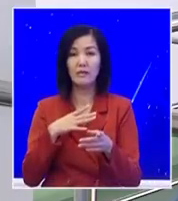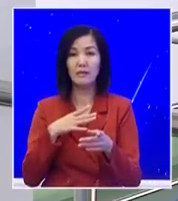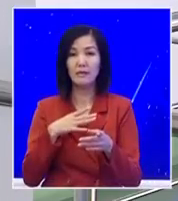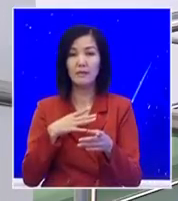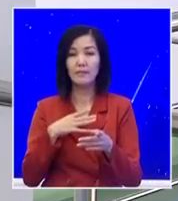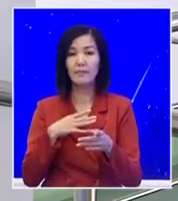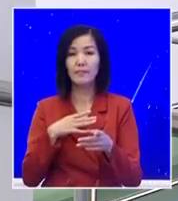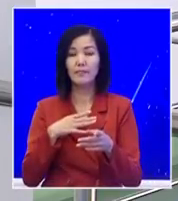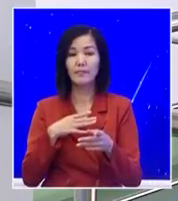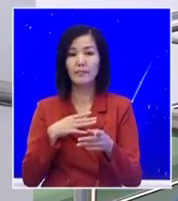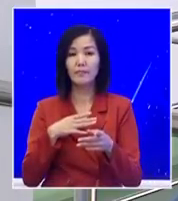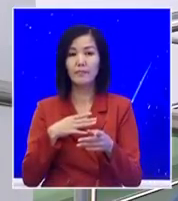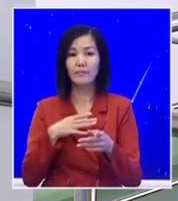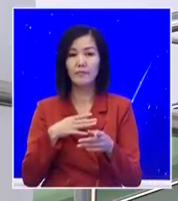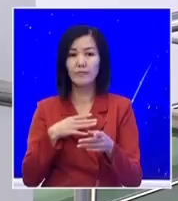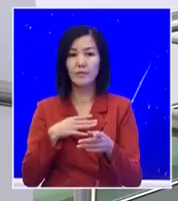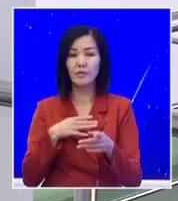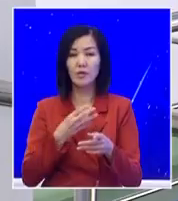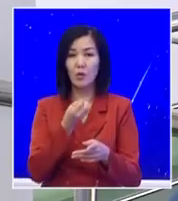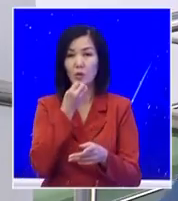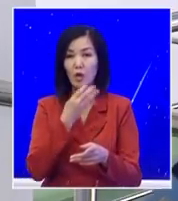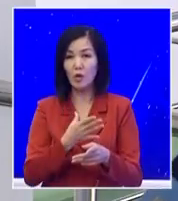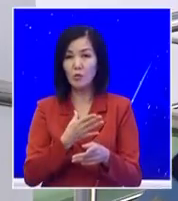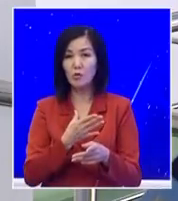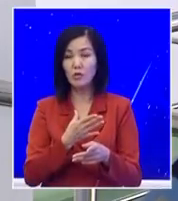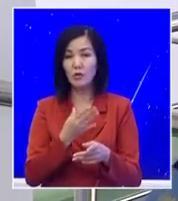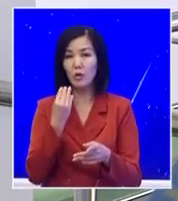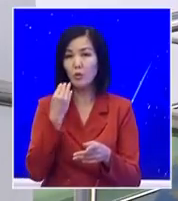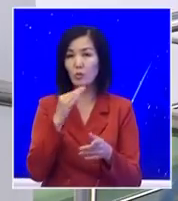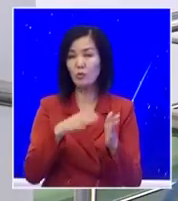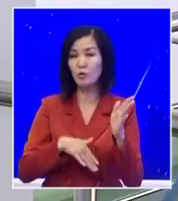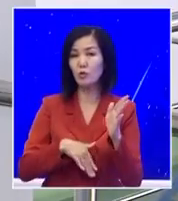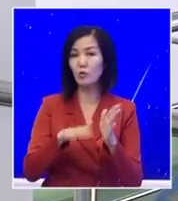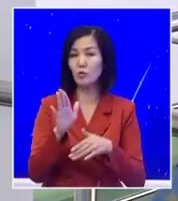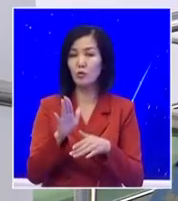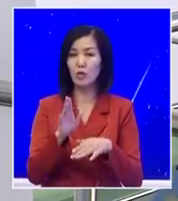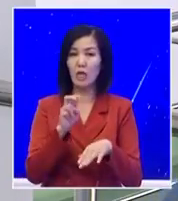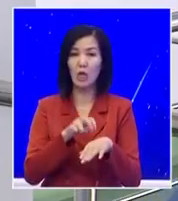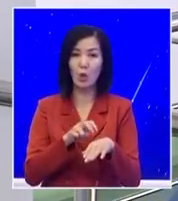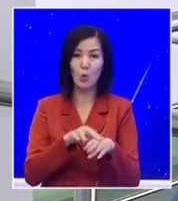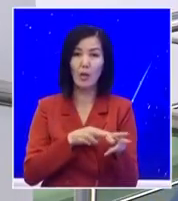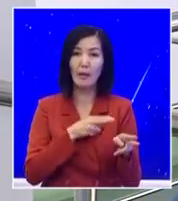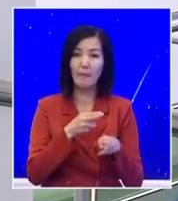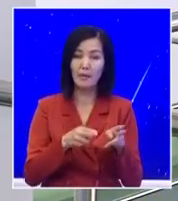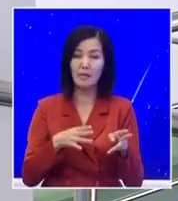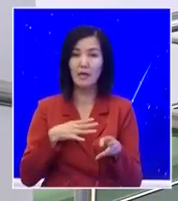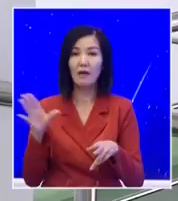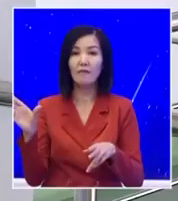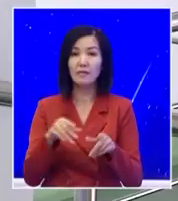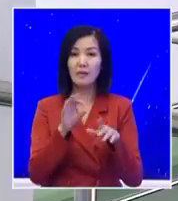Ну, как человек зарекомендовал себя в хорошем качестве, как хороший хирург, и руки отличные, и все пациенты